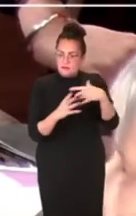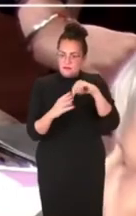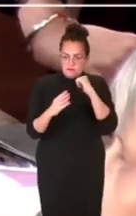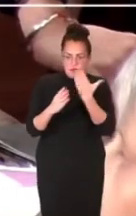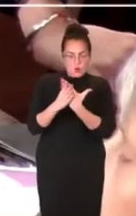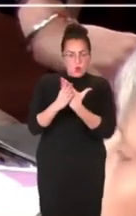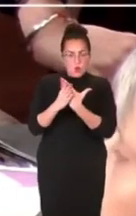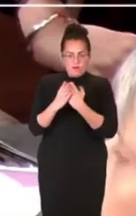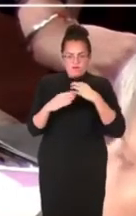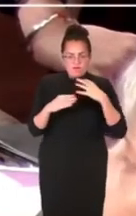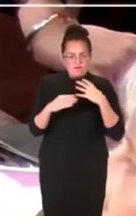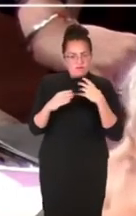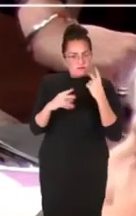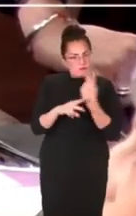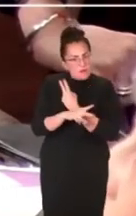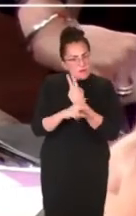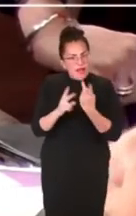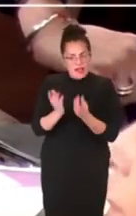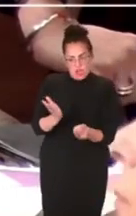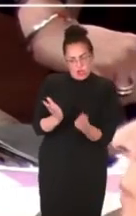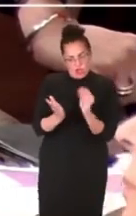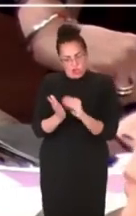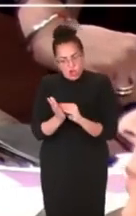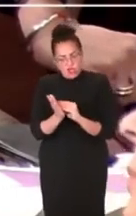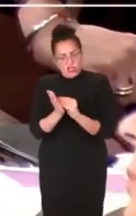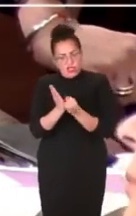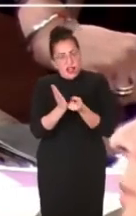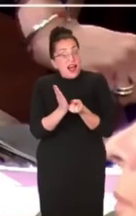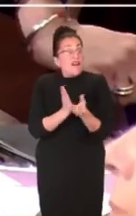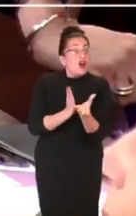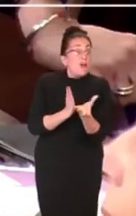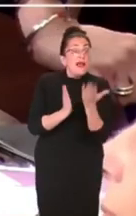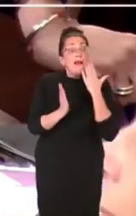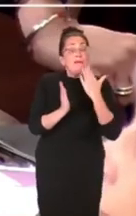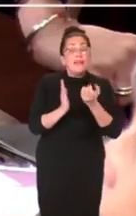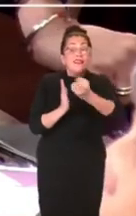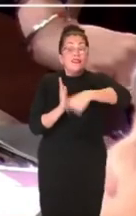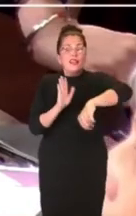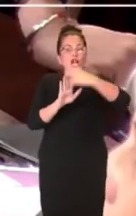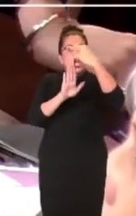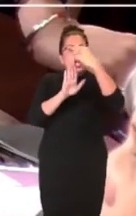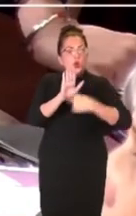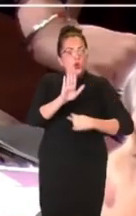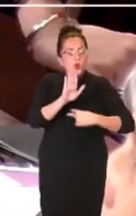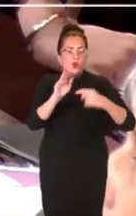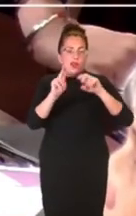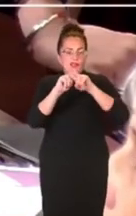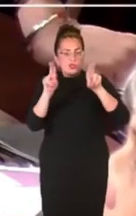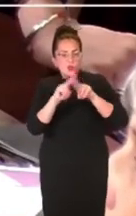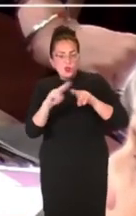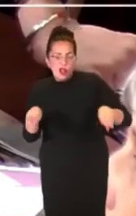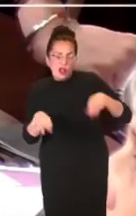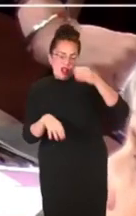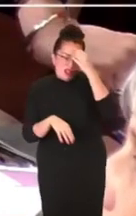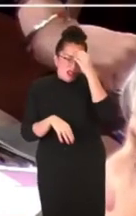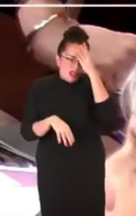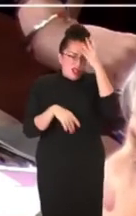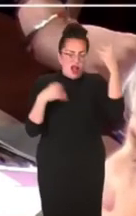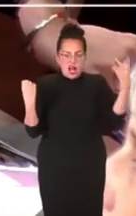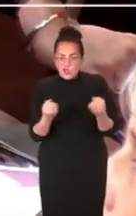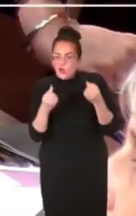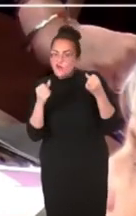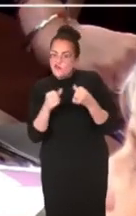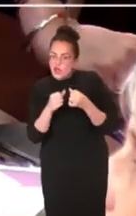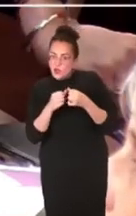partager avec l'ensemble des collègues, n'est-ce pas, ces expériences et ces savoirs internationaux. Ça, c'était pour l'observation.